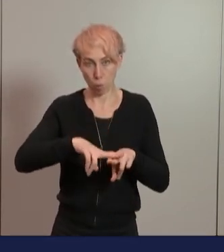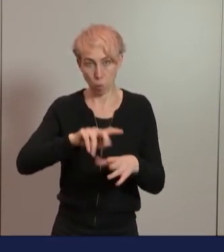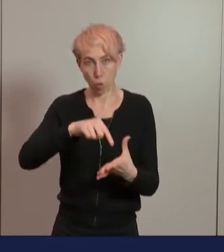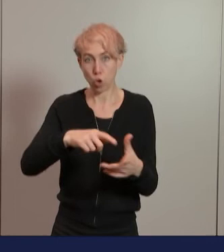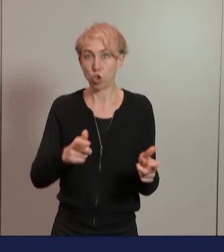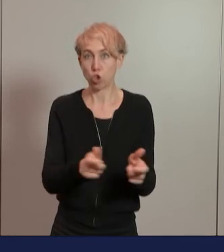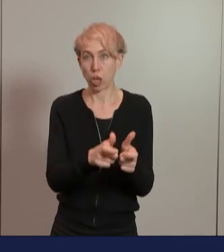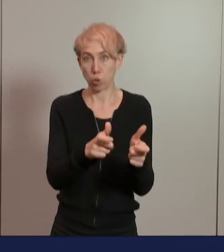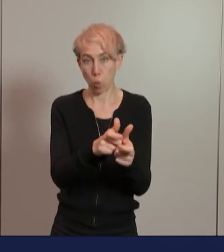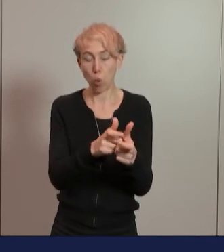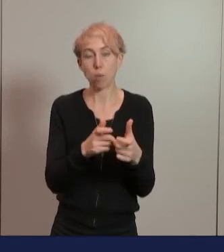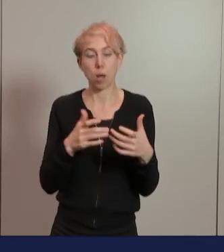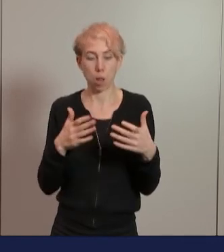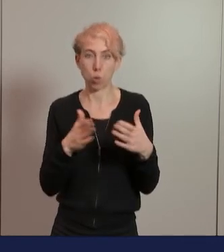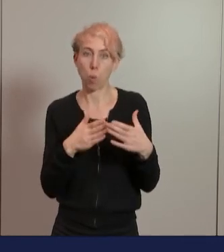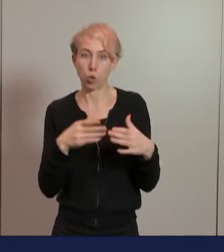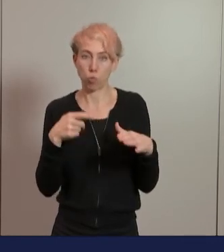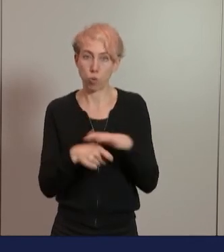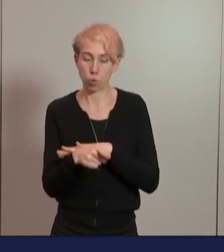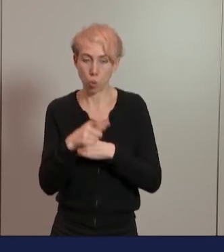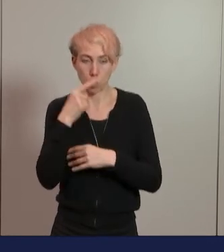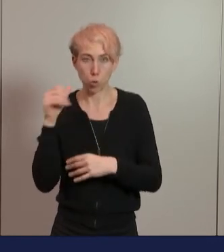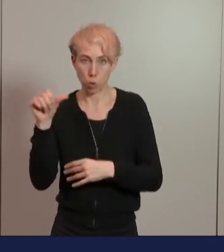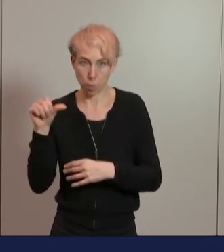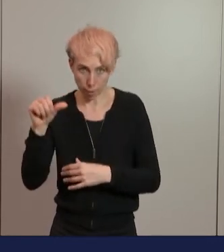château avec des demandes de subvention. Monsieur Audubert.